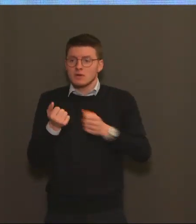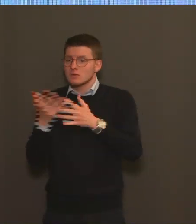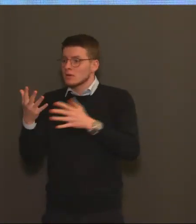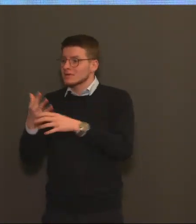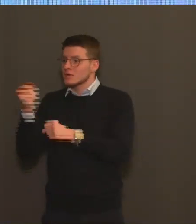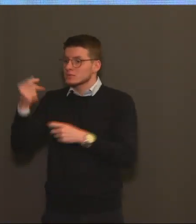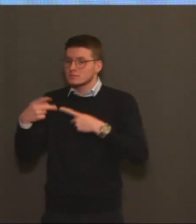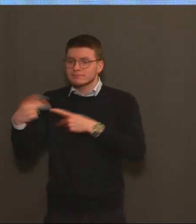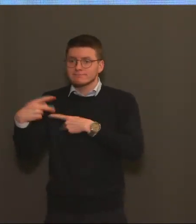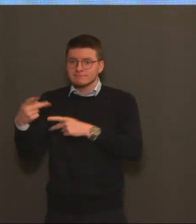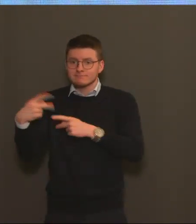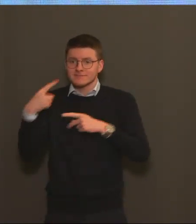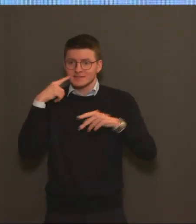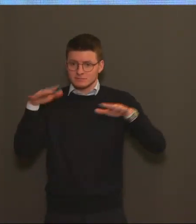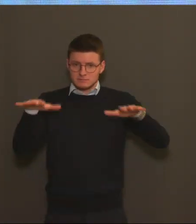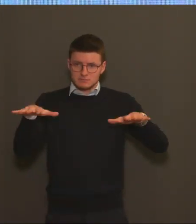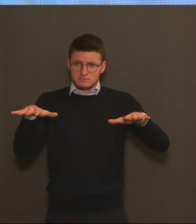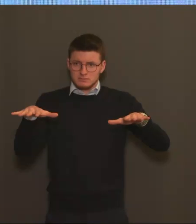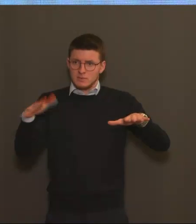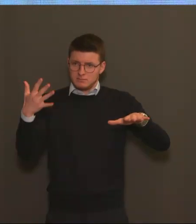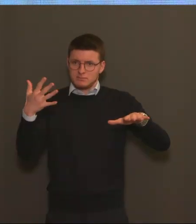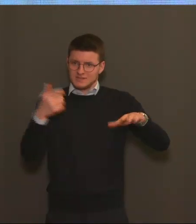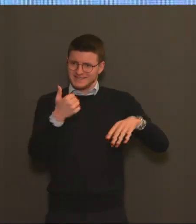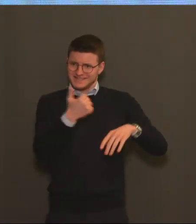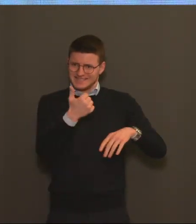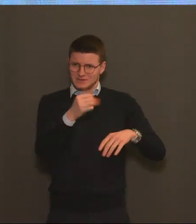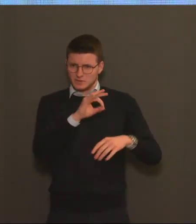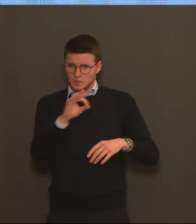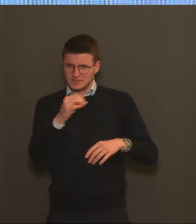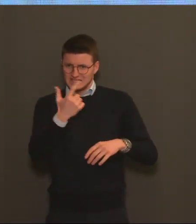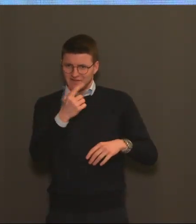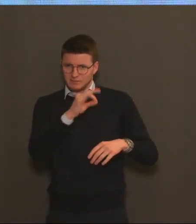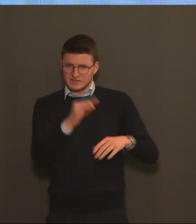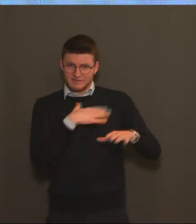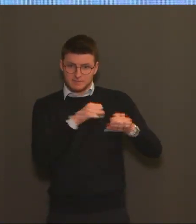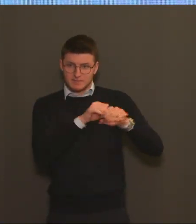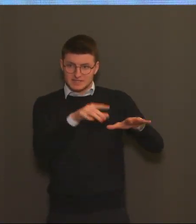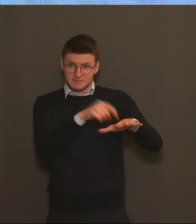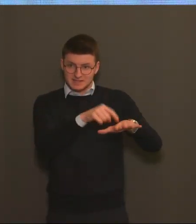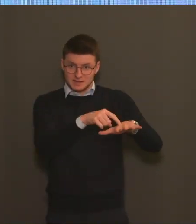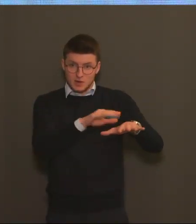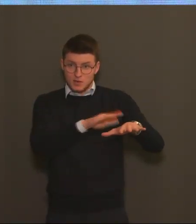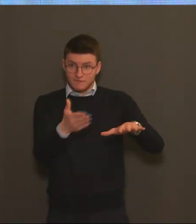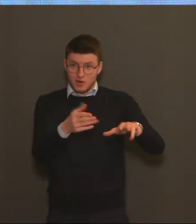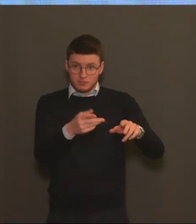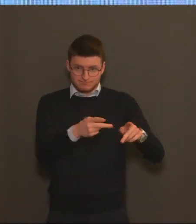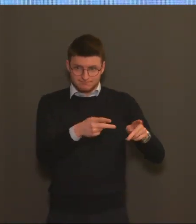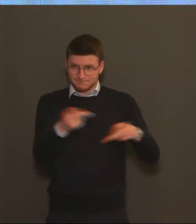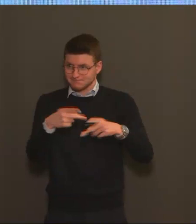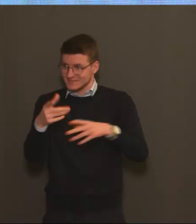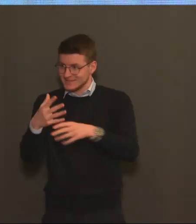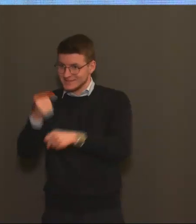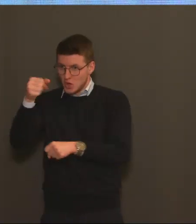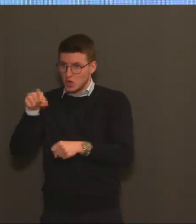de vastgestelde besmettingen leidt tot een ziekenhuisopname. En dat bevindt zich nog altijd in die typische verhouding die we al heel